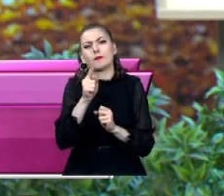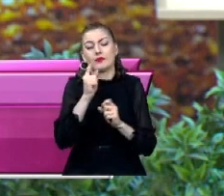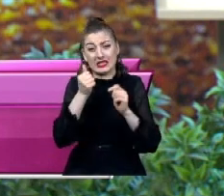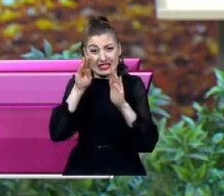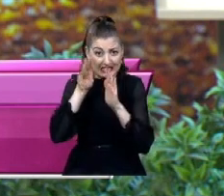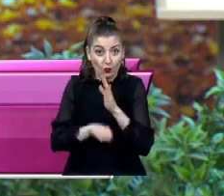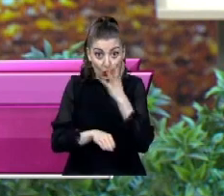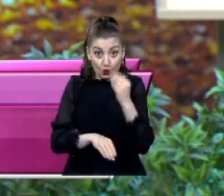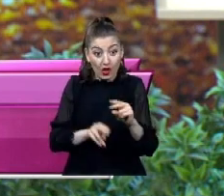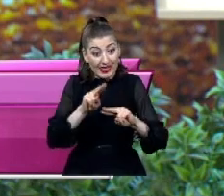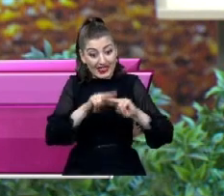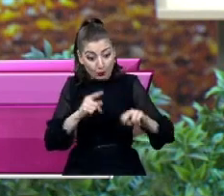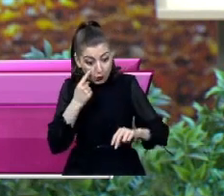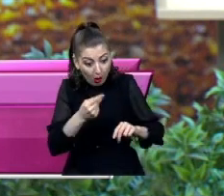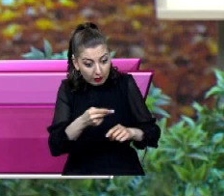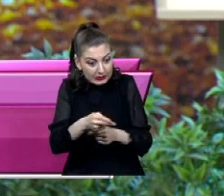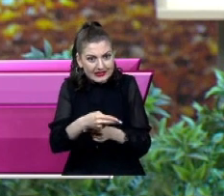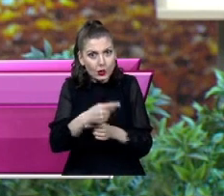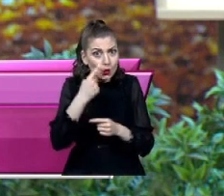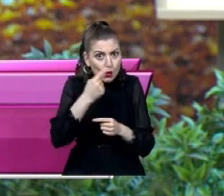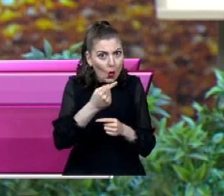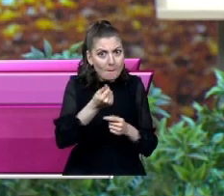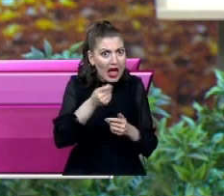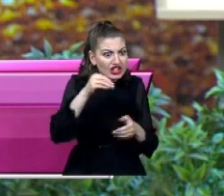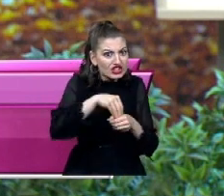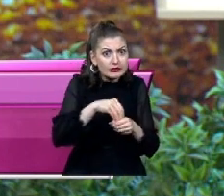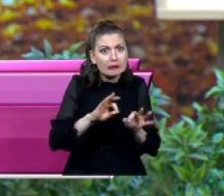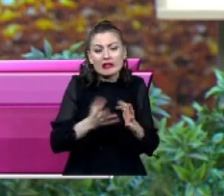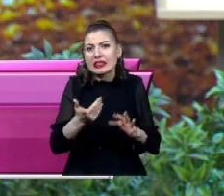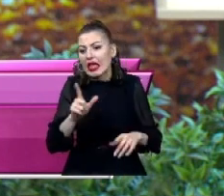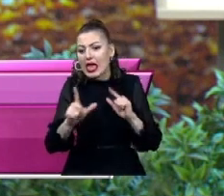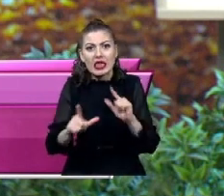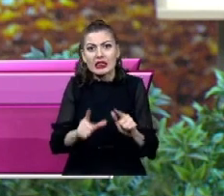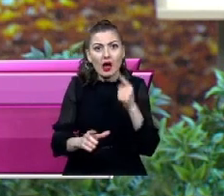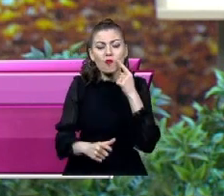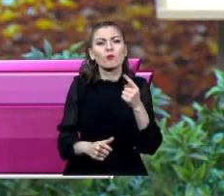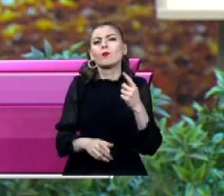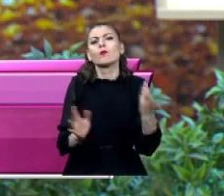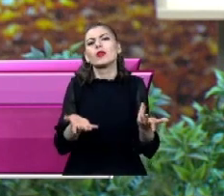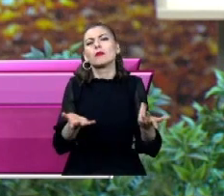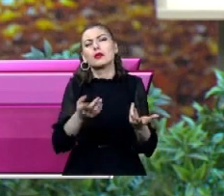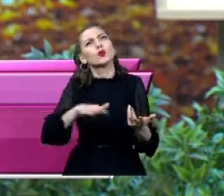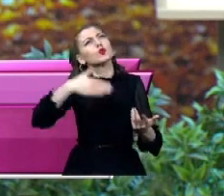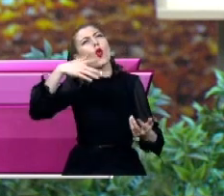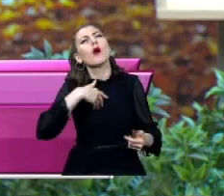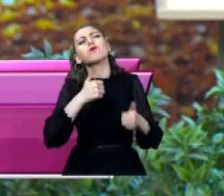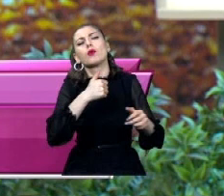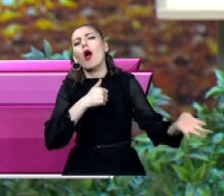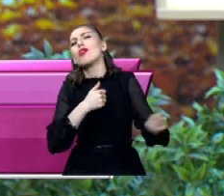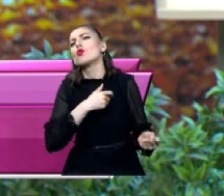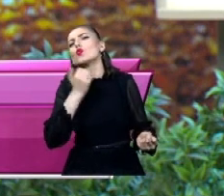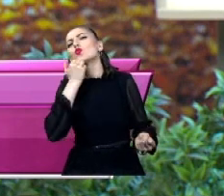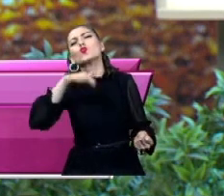indirim etiketini gördüğümüzde dikkatimizi çekiyor ve belki ihtiyaç dahi olmayan bir şey sonra ileride kullanabilirim